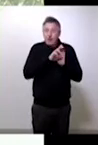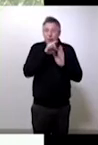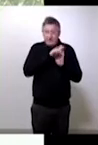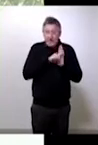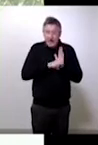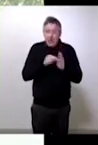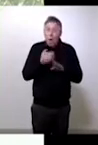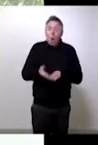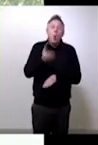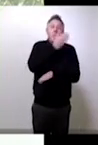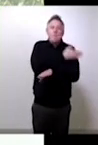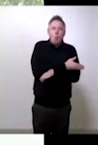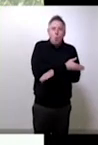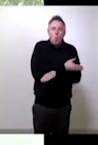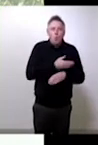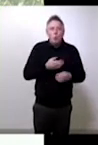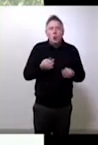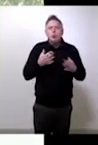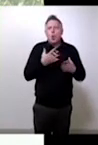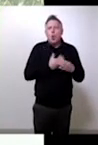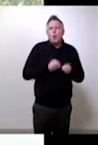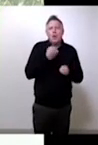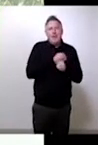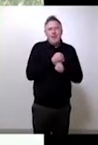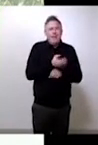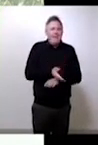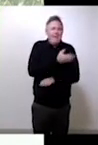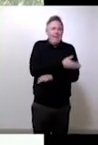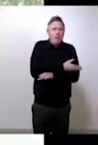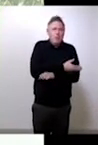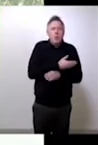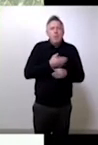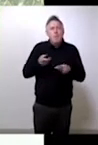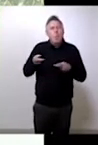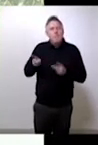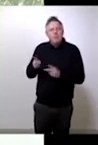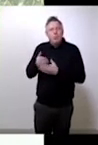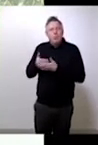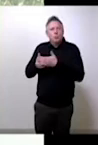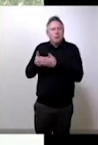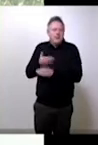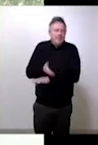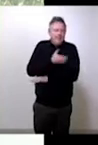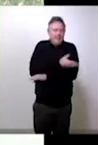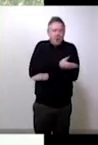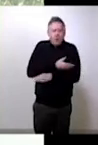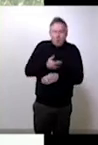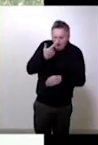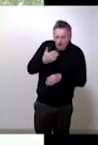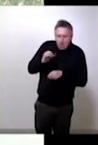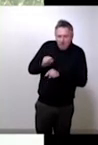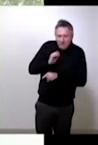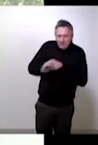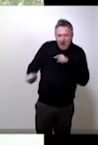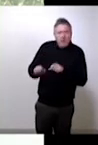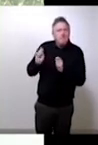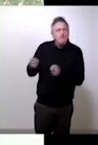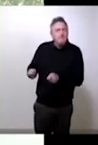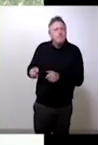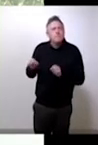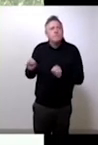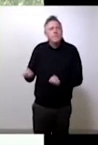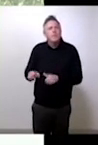très en amont dans un nouveau temps qu'on a créé dans l'instruction des permis, à un moment de faisabilité, on peut